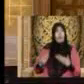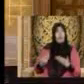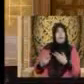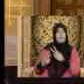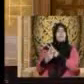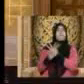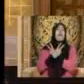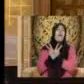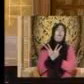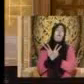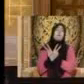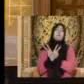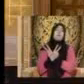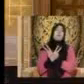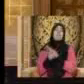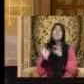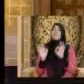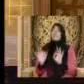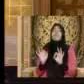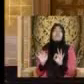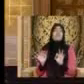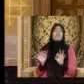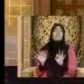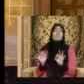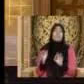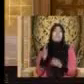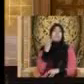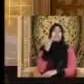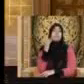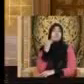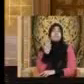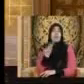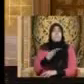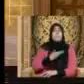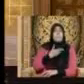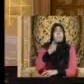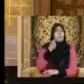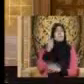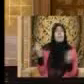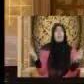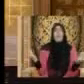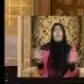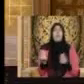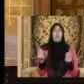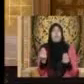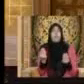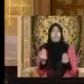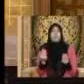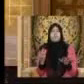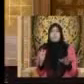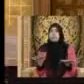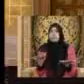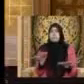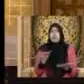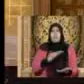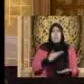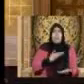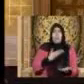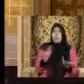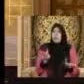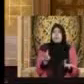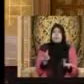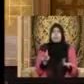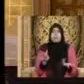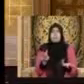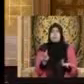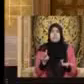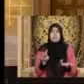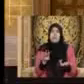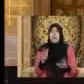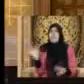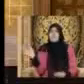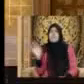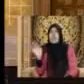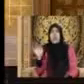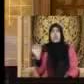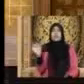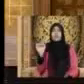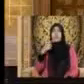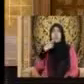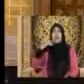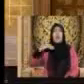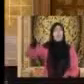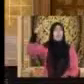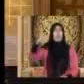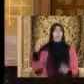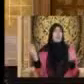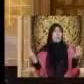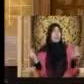عطلة، ماذا يفعلون؟ أين الأولياء؟ أين الآباء؟ أين الأمهات؟ أين الإخوة الكبار في